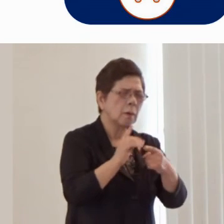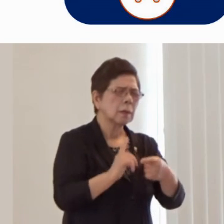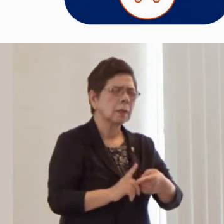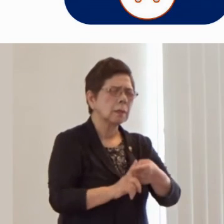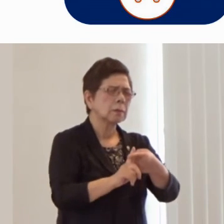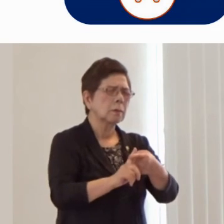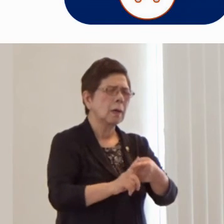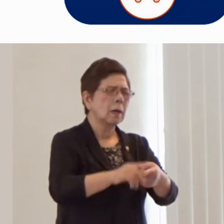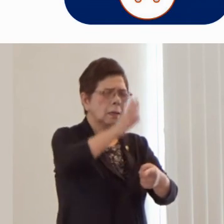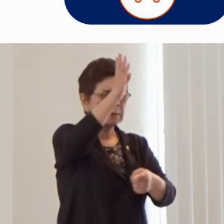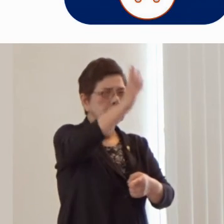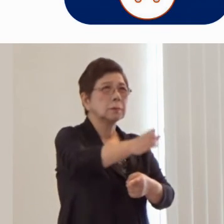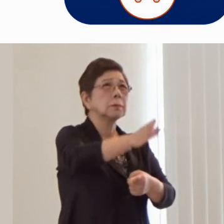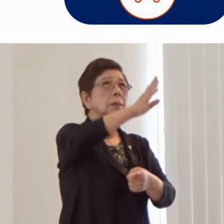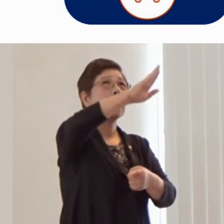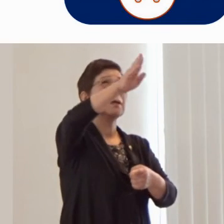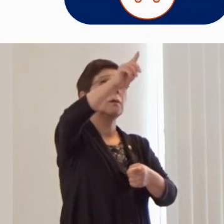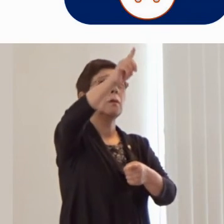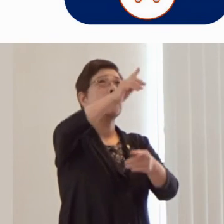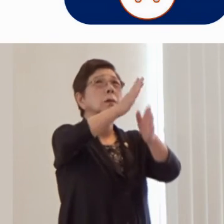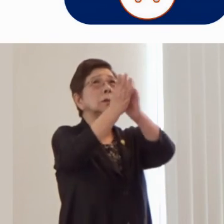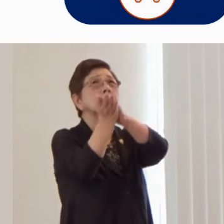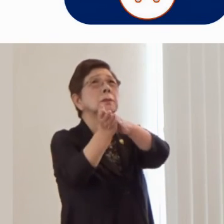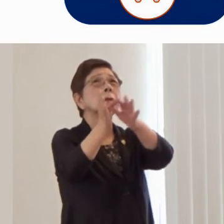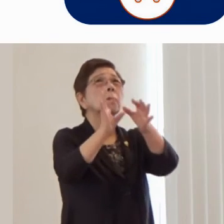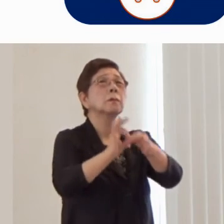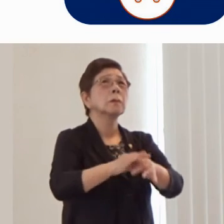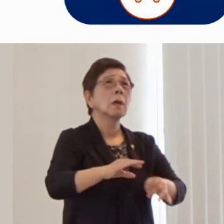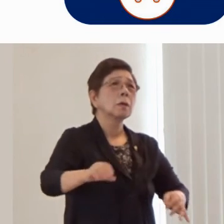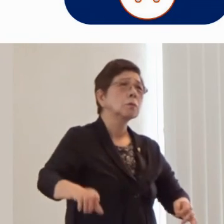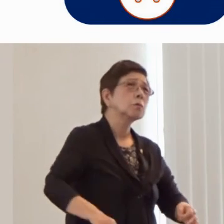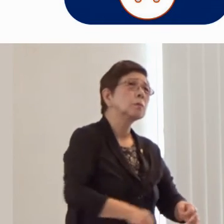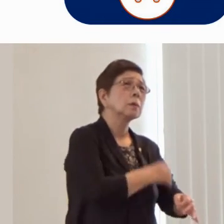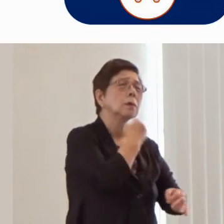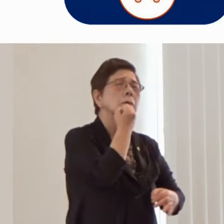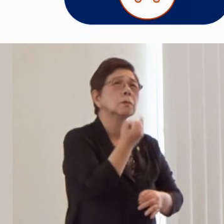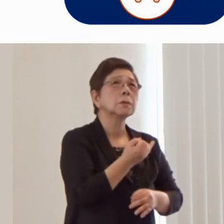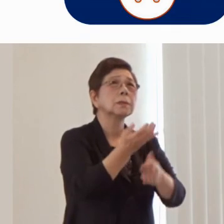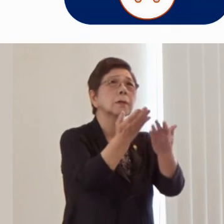その十字架の死によって私たちの罪は許されて、